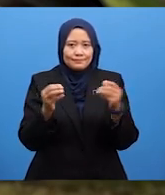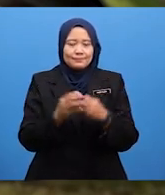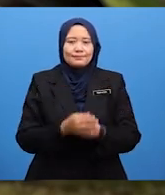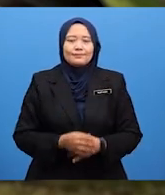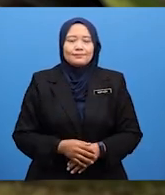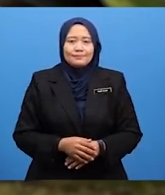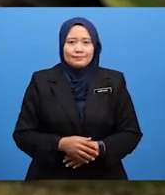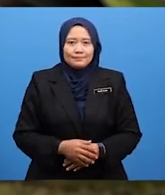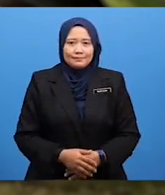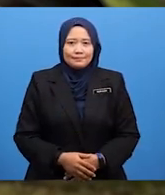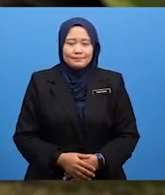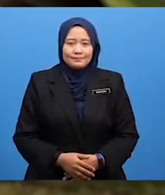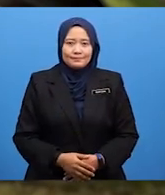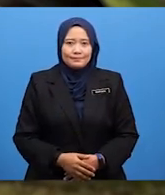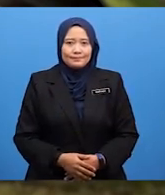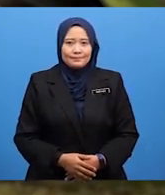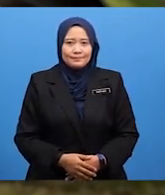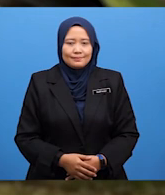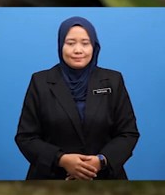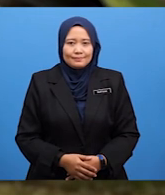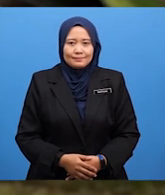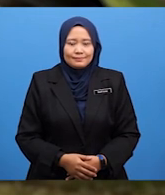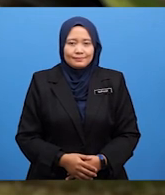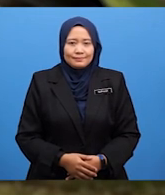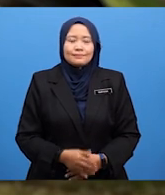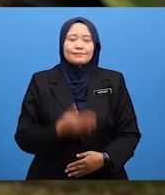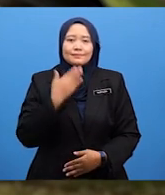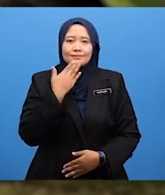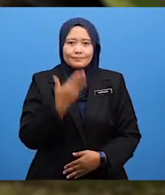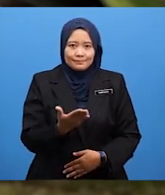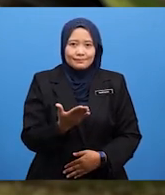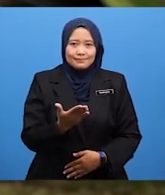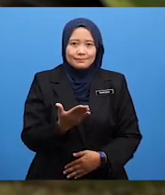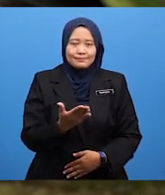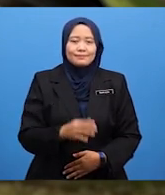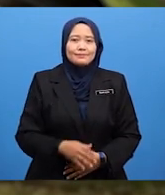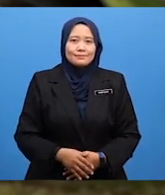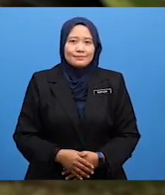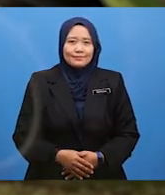mendapat manfaat daripada sesi pembelajaran kali ini. Sekian, terima kasih.